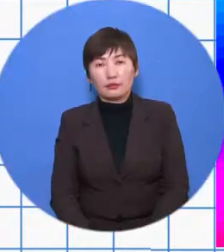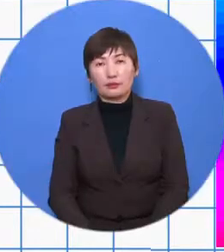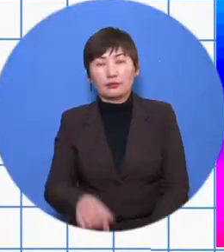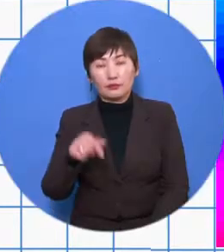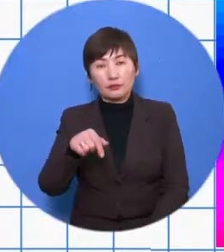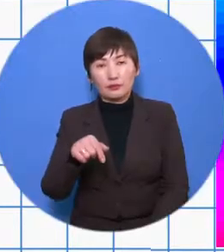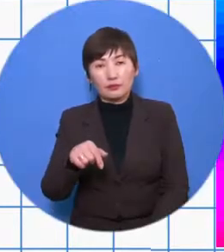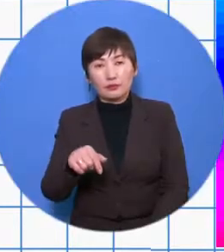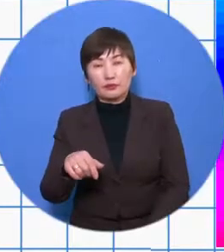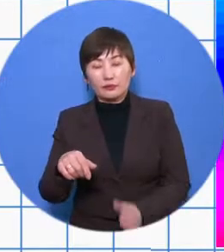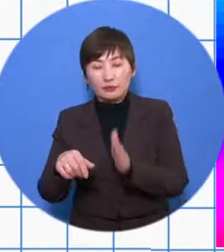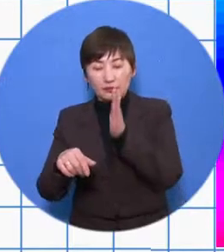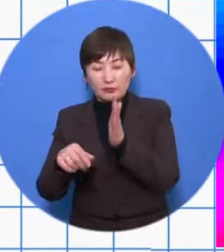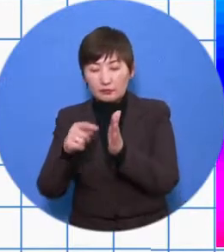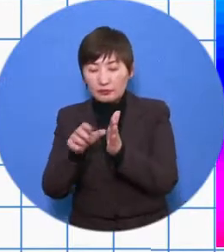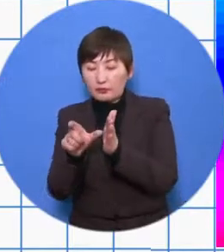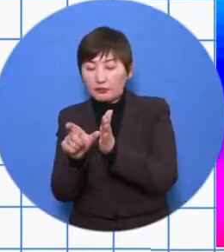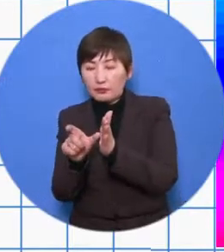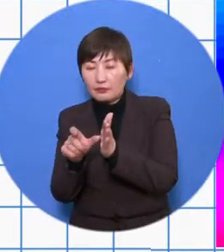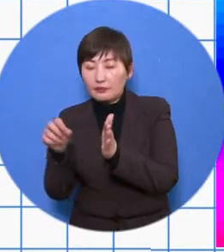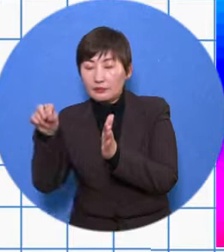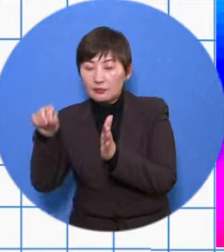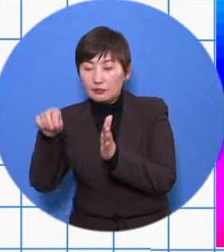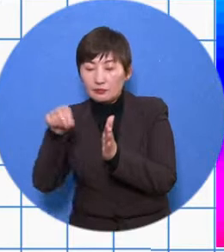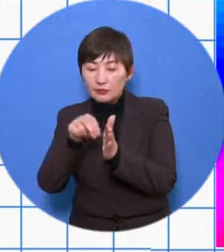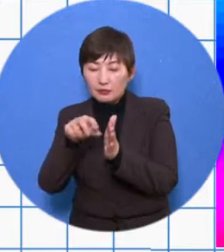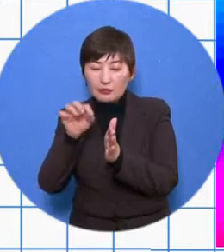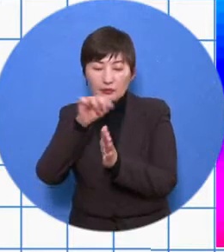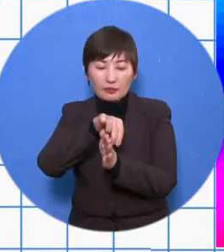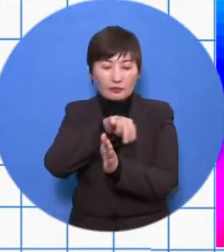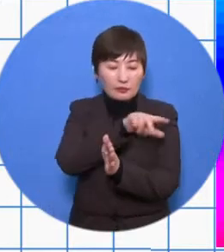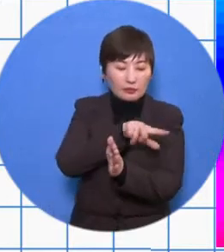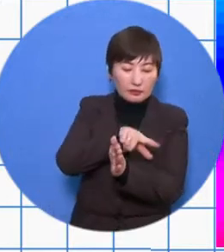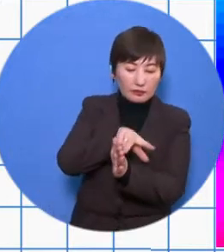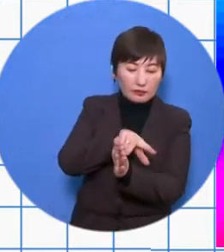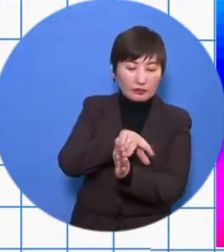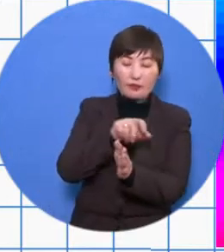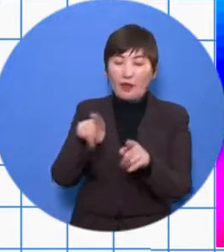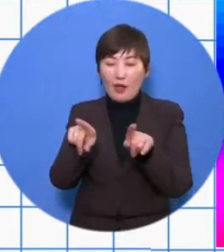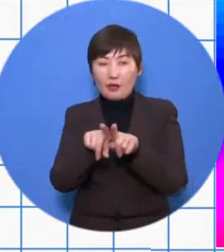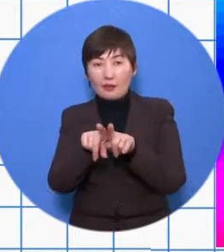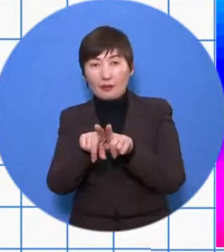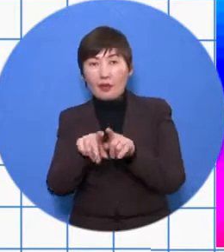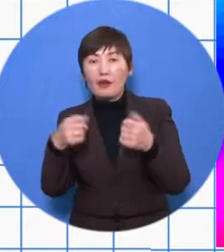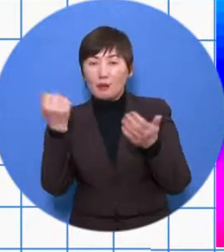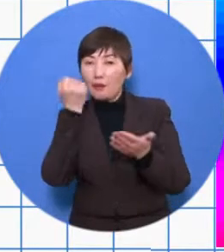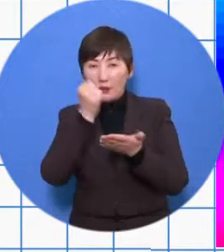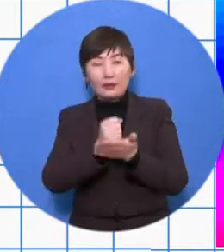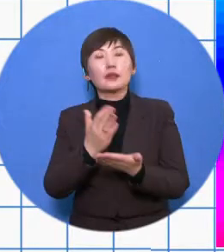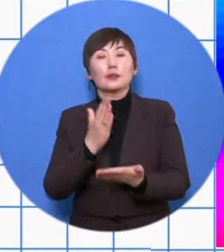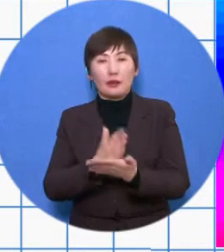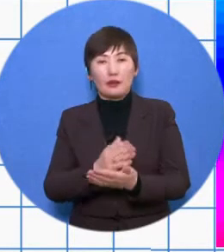За энд бэрсээс толь хүртлэх зай, толноос бэрс хүртлэх зай адилхан байгааг баталж харуулж байна.